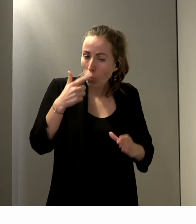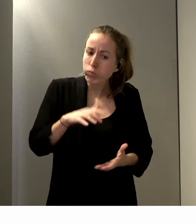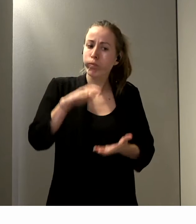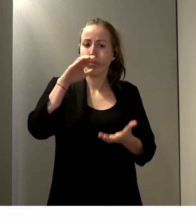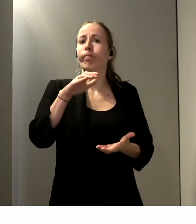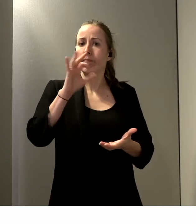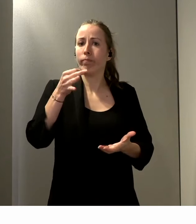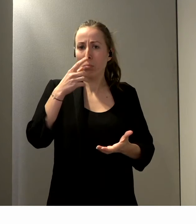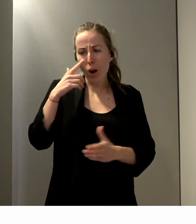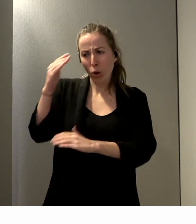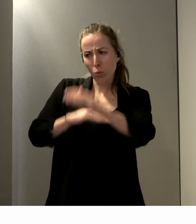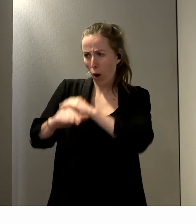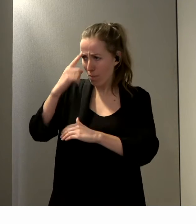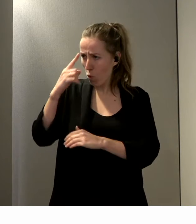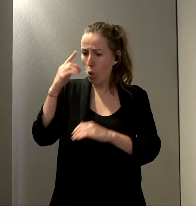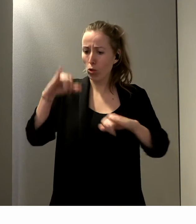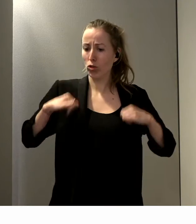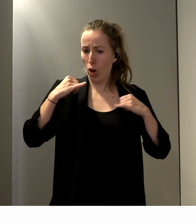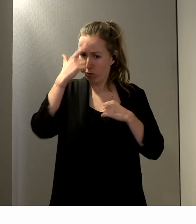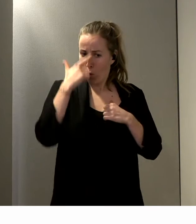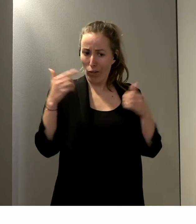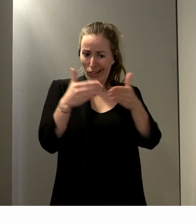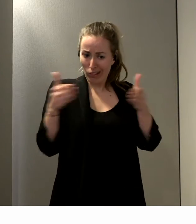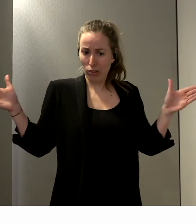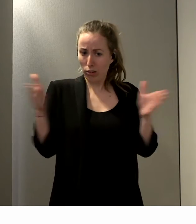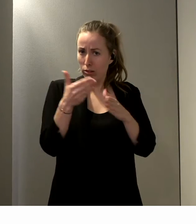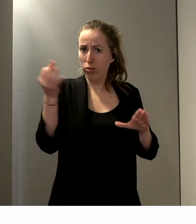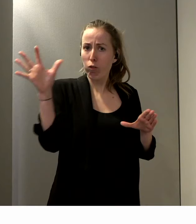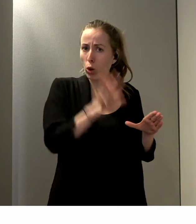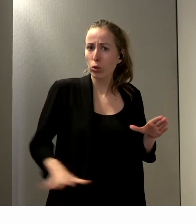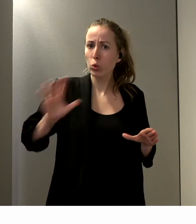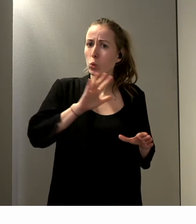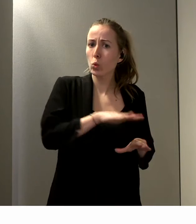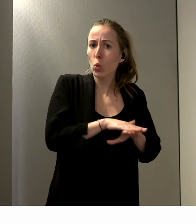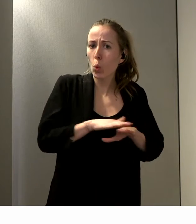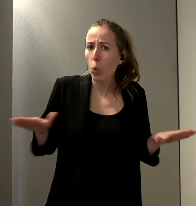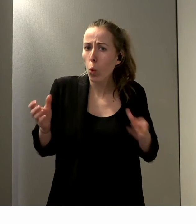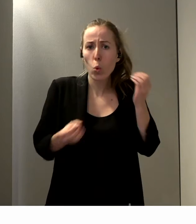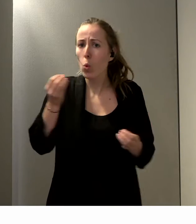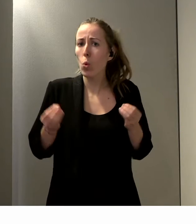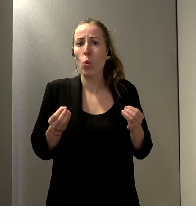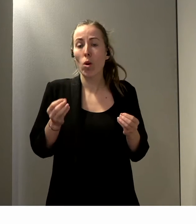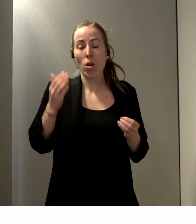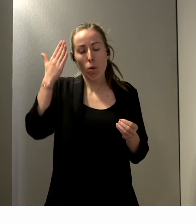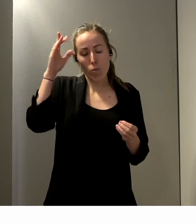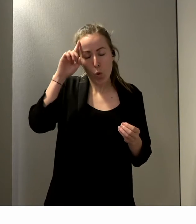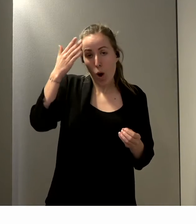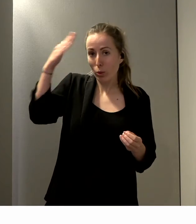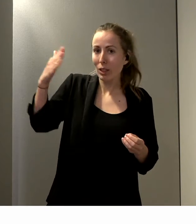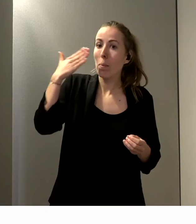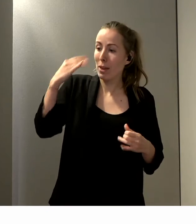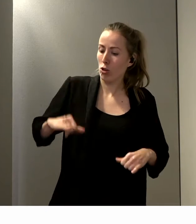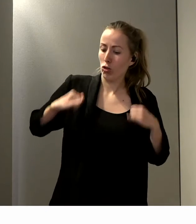vraiment à tous les jeunes du pays? Parce que nous, on sait ici que quand on est jeune et qu'en